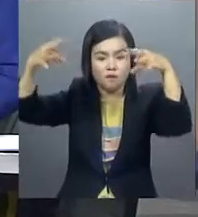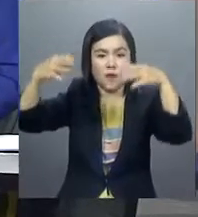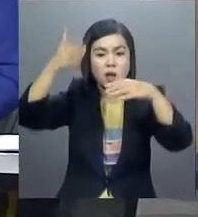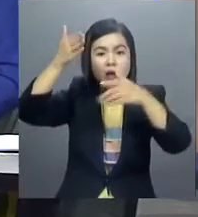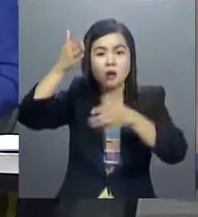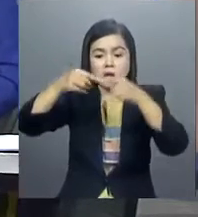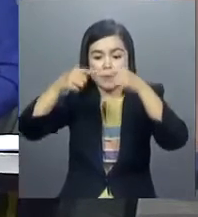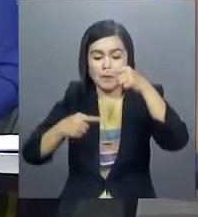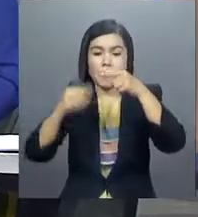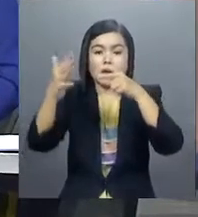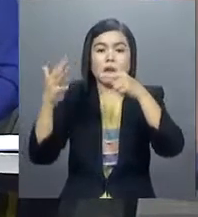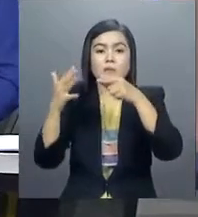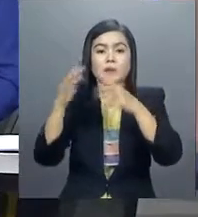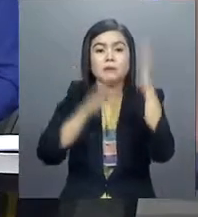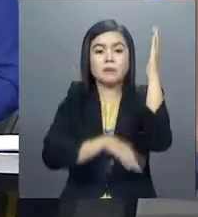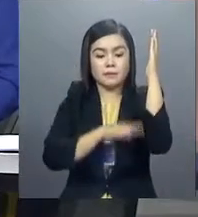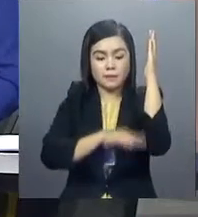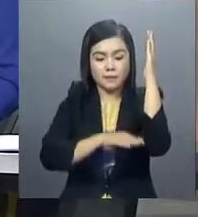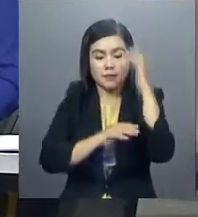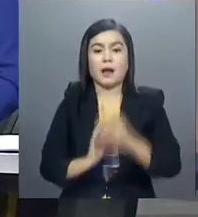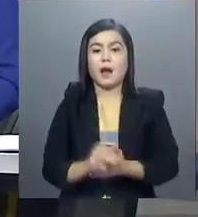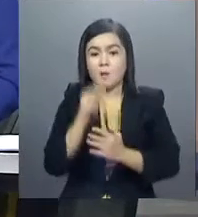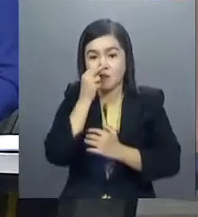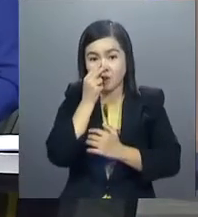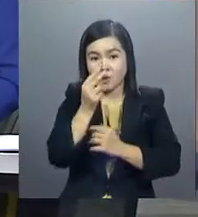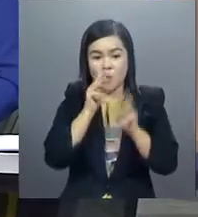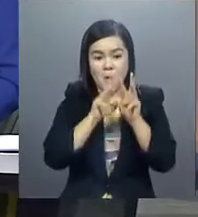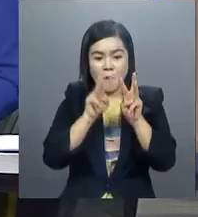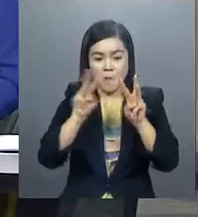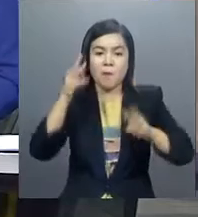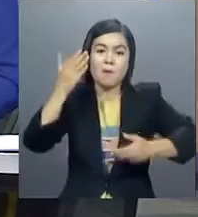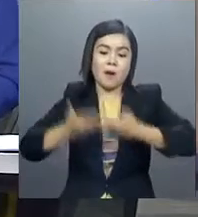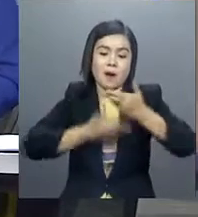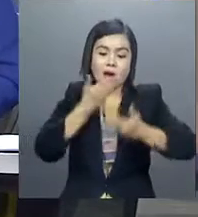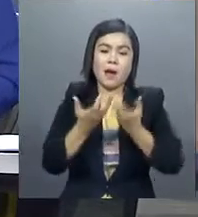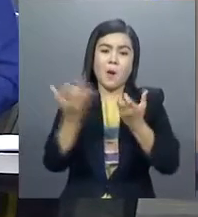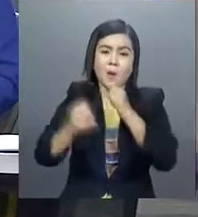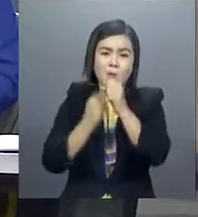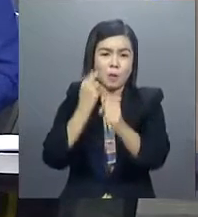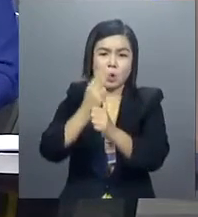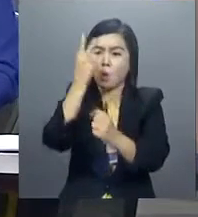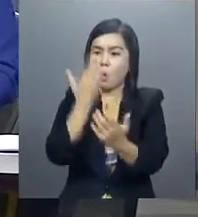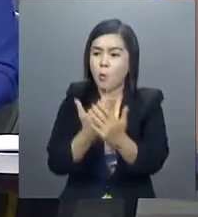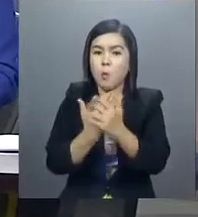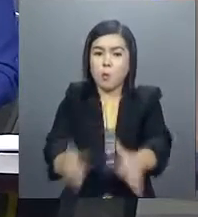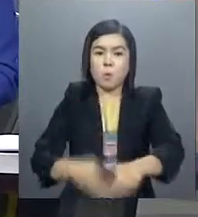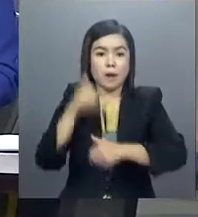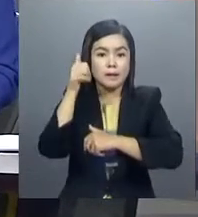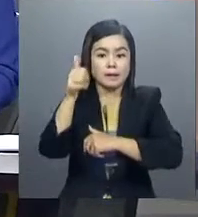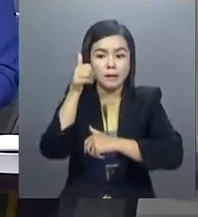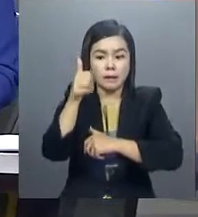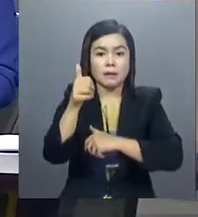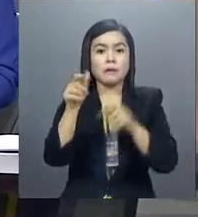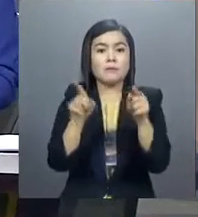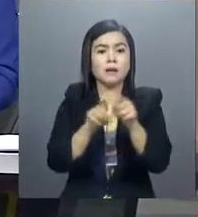ุณผู้ชมครับการซื้อขายสินค้าและบริการผ่านออนไลน์เติบโตแบบก้าวกระโดดในช่วง2ปีที่ผ่านมานะครับแต่ว่าสิ่งที่ตามมาก็คือข้อพิพาทใน